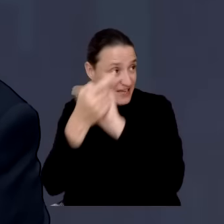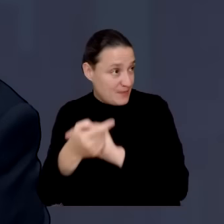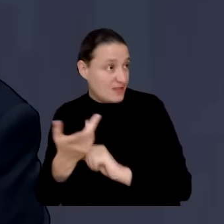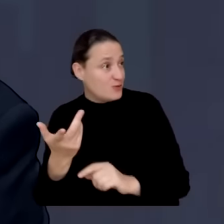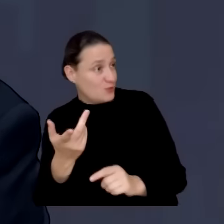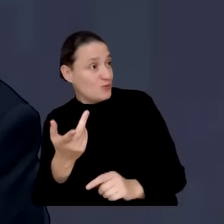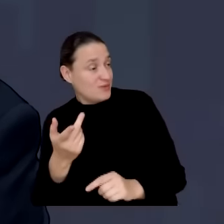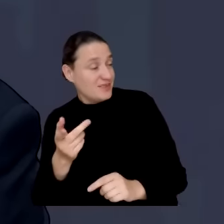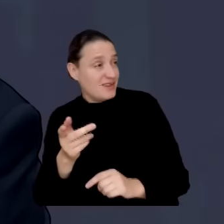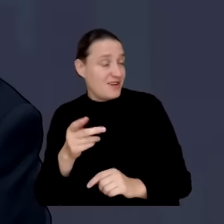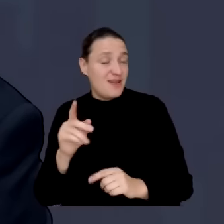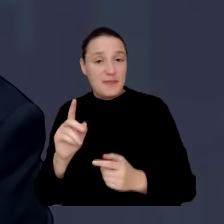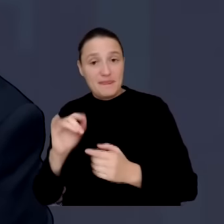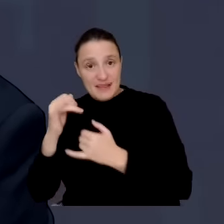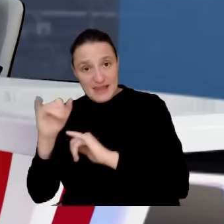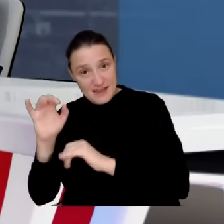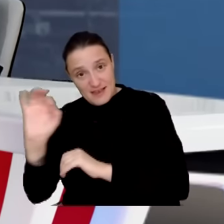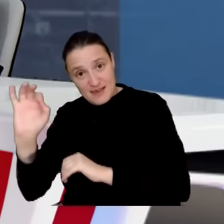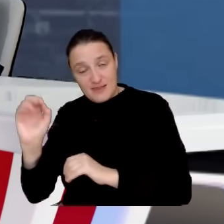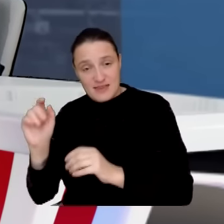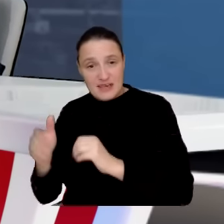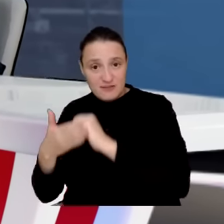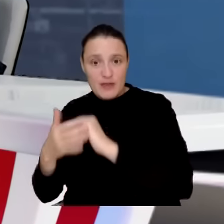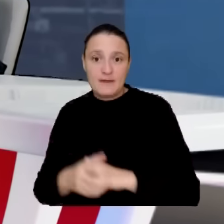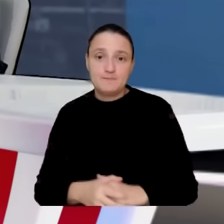człek chcia zwracać uwagę na to że